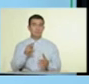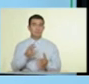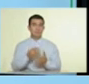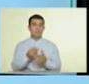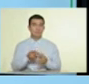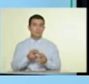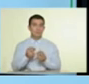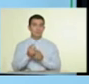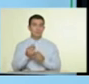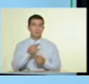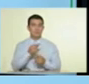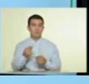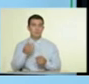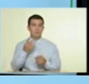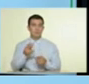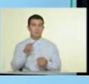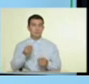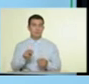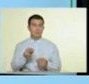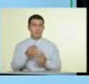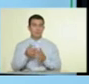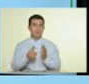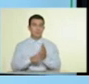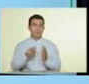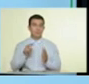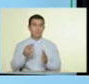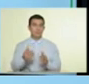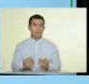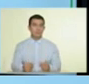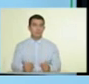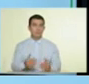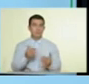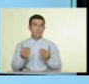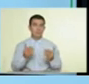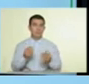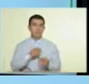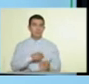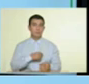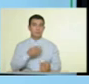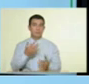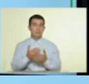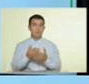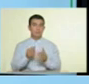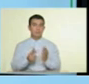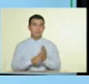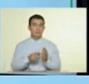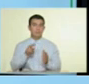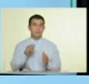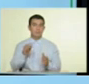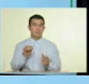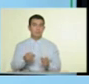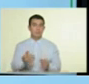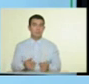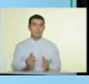bo'ldi 7p ga. Mana shu 11p ayro 4p ni o'rniga endi 7p ni qo'yib yozishimiz mumkin.